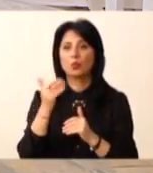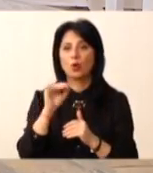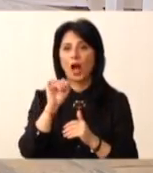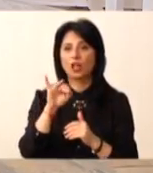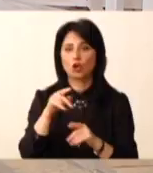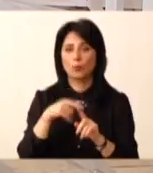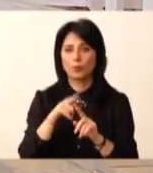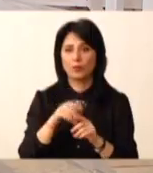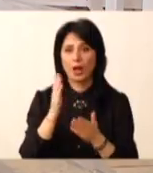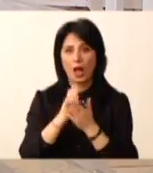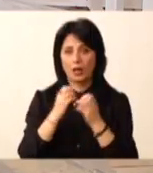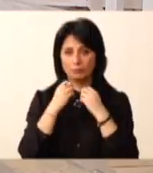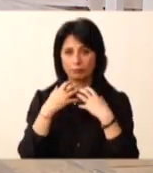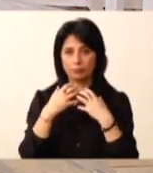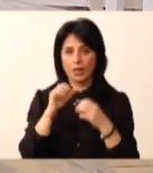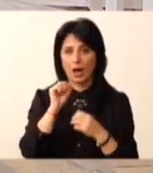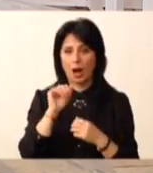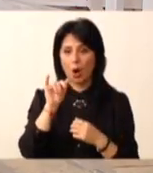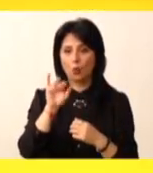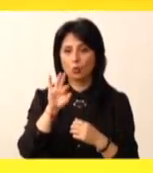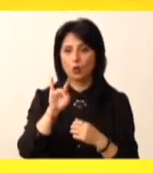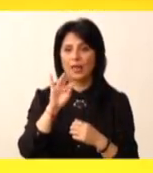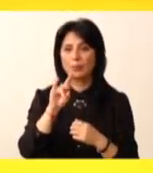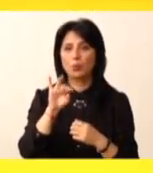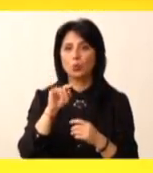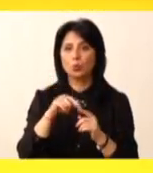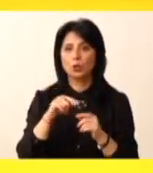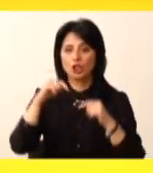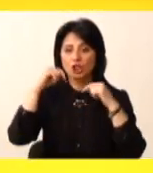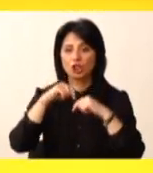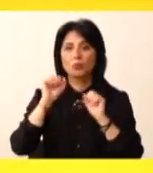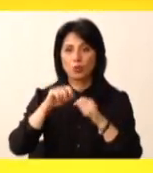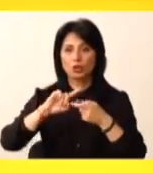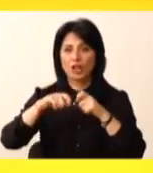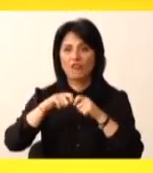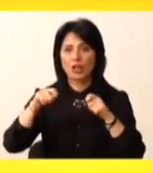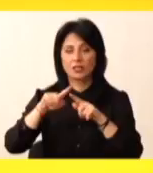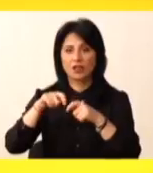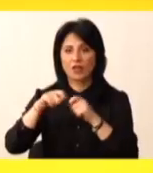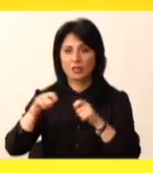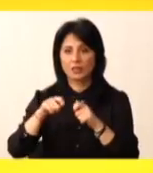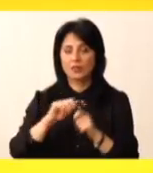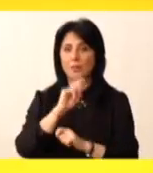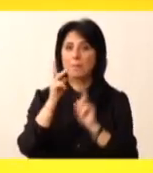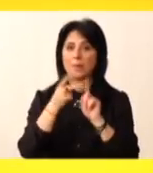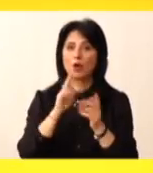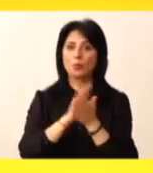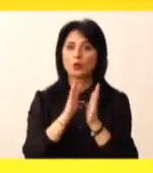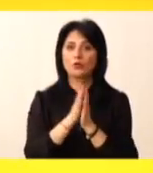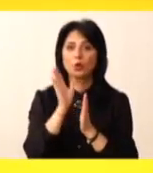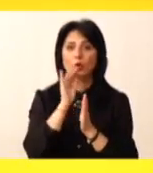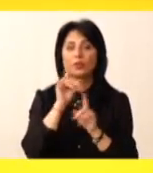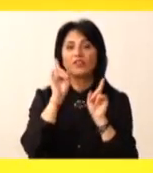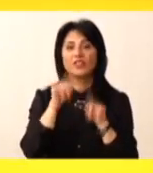შემთხვევაშიც გვაქვს გადიდებული ფარისებრი ჯირკვალი, შეიძლება შიგნით კვანძოვანი წარმონაქმნების გაჩნდეს და მეორე მდგომარეობა,